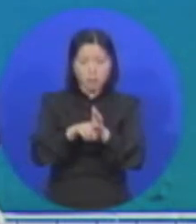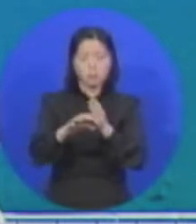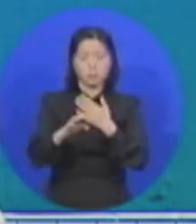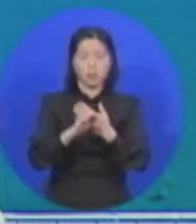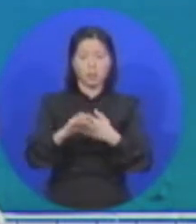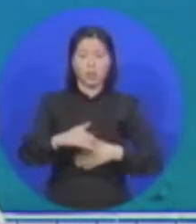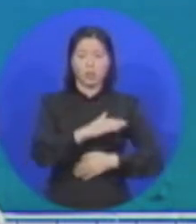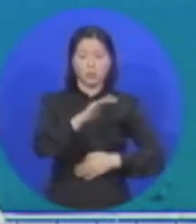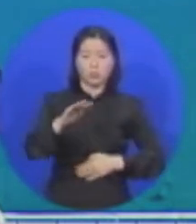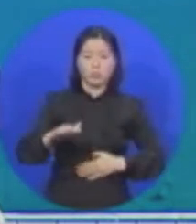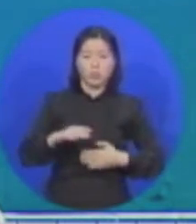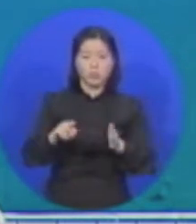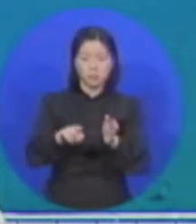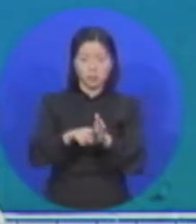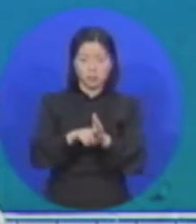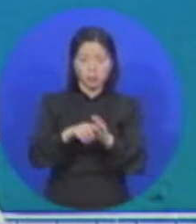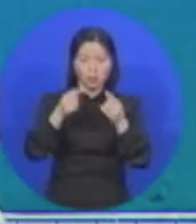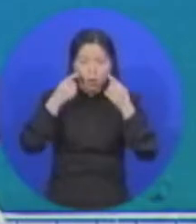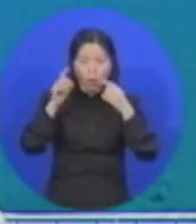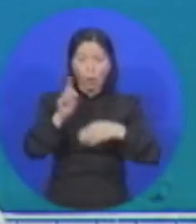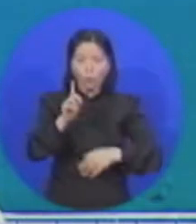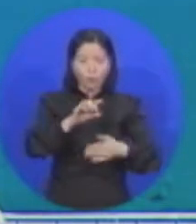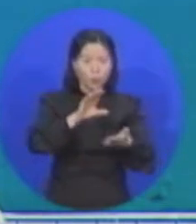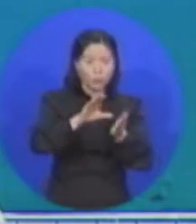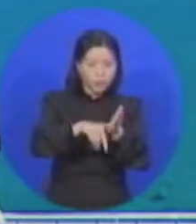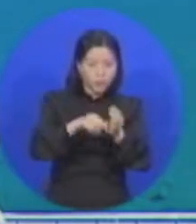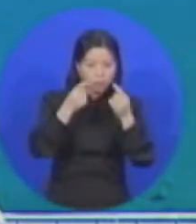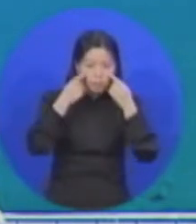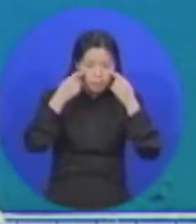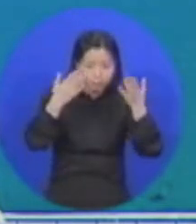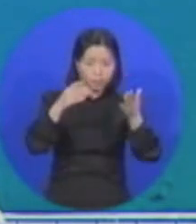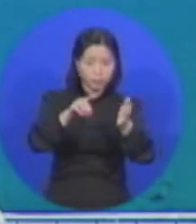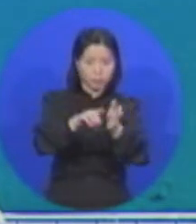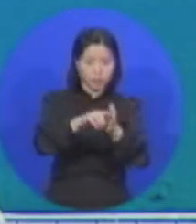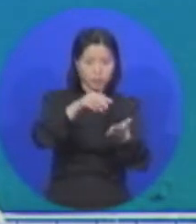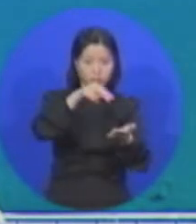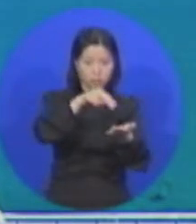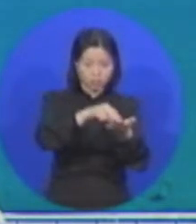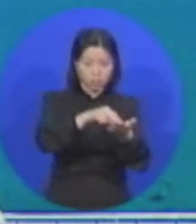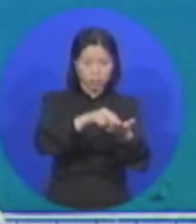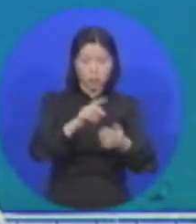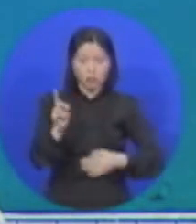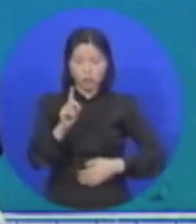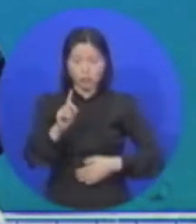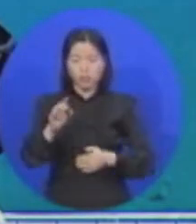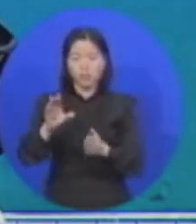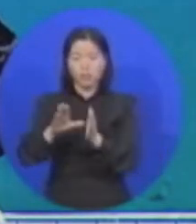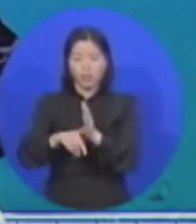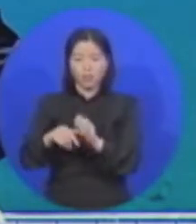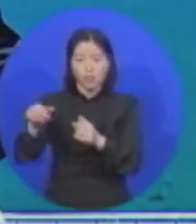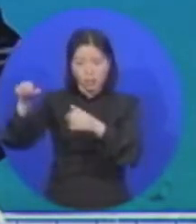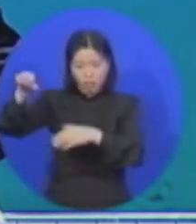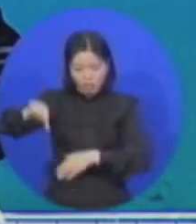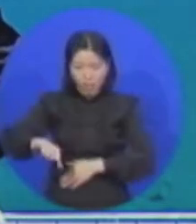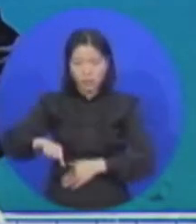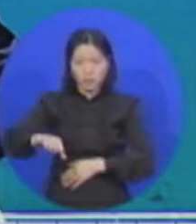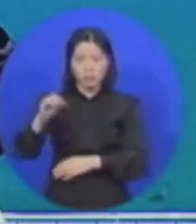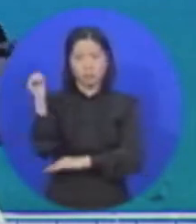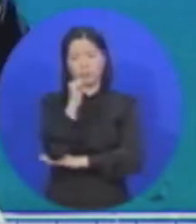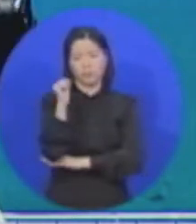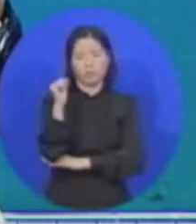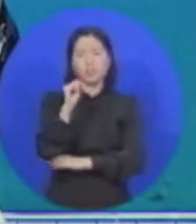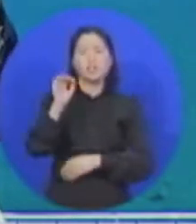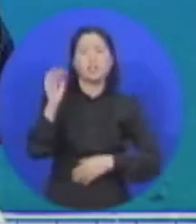어떤 때는 확신이 후에 어떤 때는 낙심 에 이렇게 요동치 입니다 예수님이 나와 함께 계신 것이